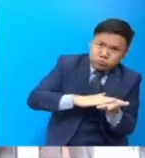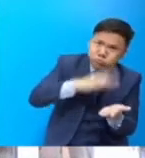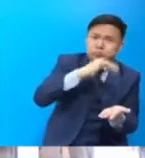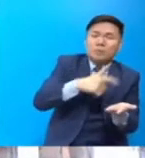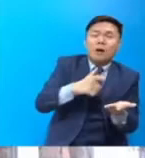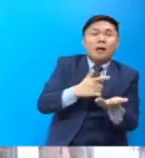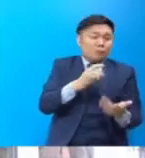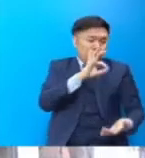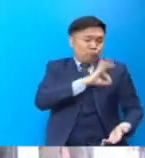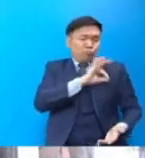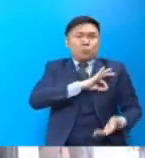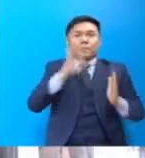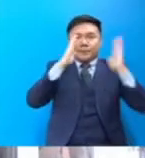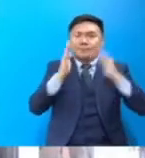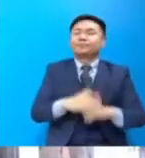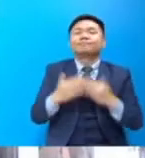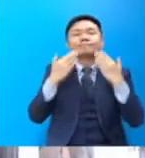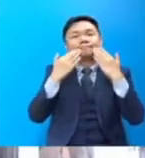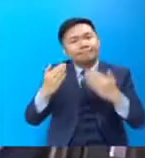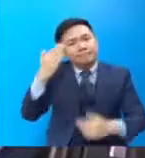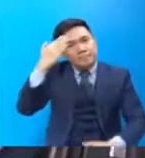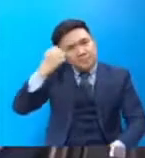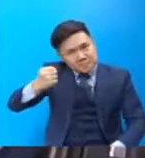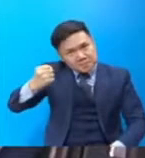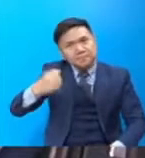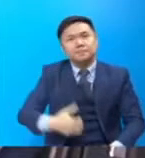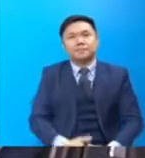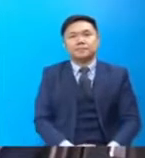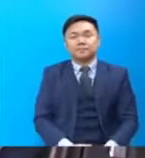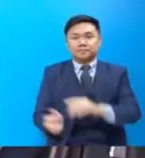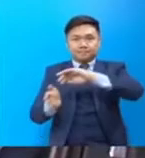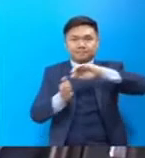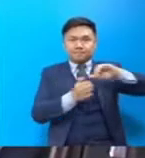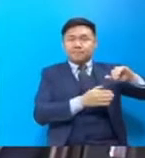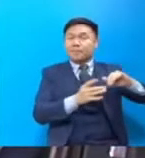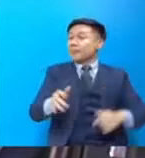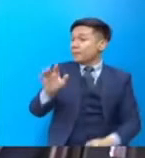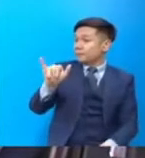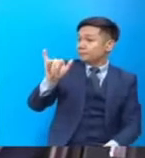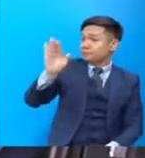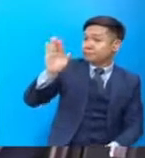pendapatan negara sekian terima kasih wassalamualaikum warahmatullah semoga sih pedoman Kyle